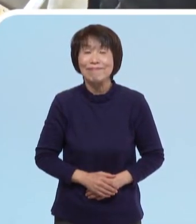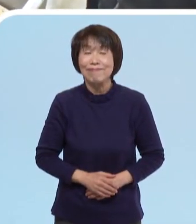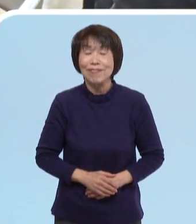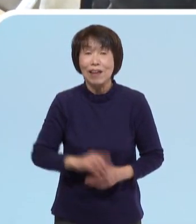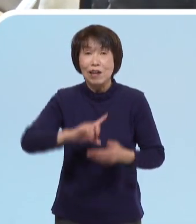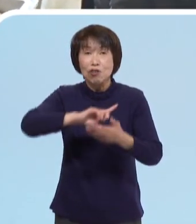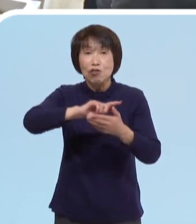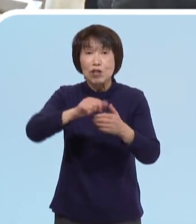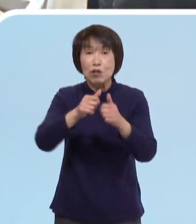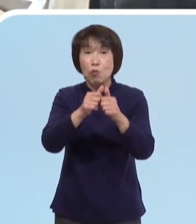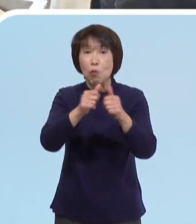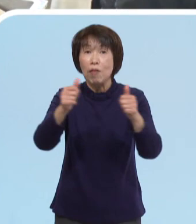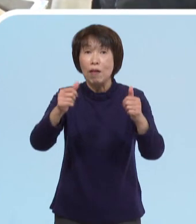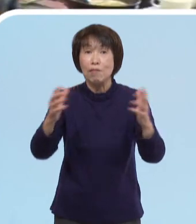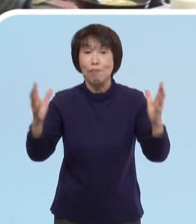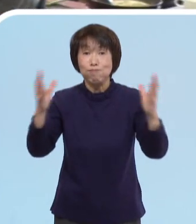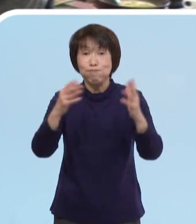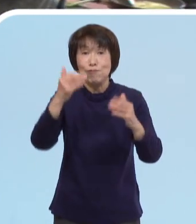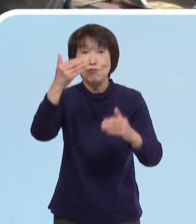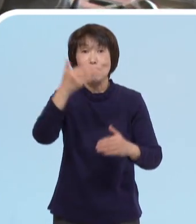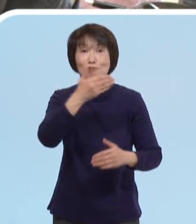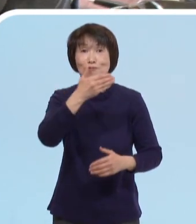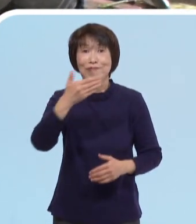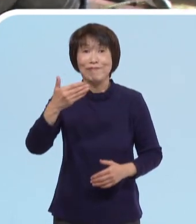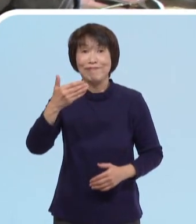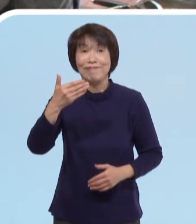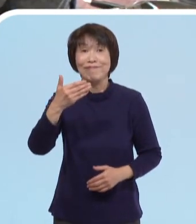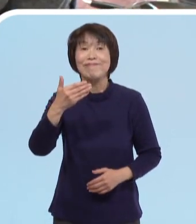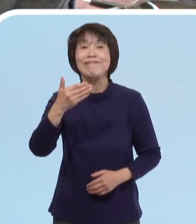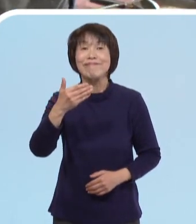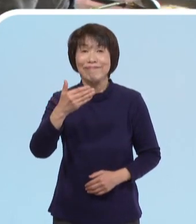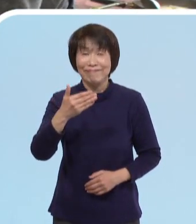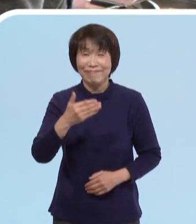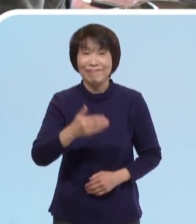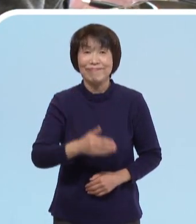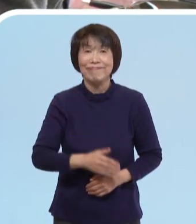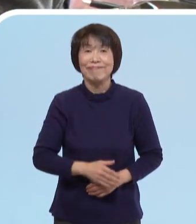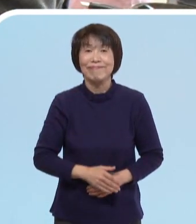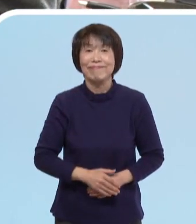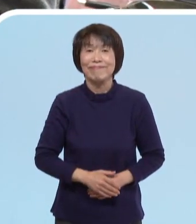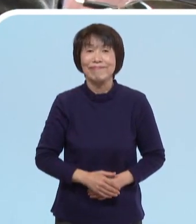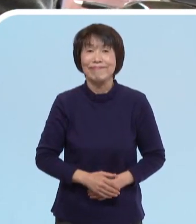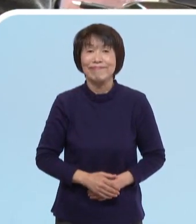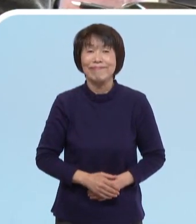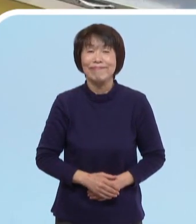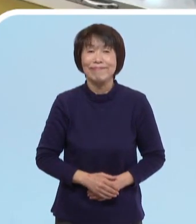集まっていたのは地元の9人の男性です。